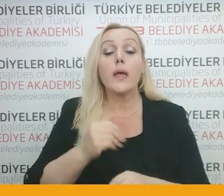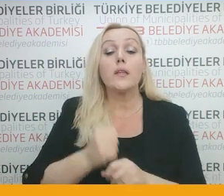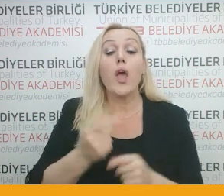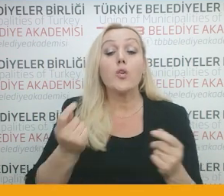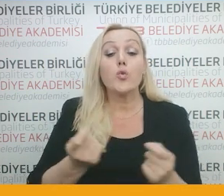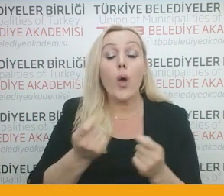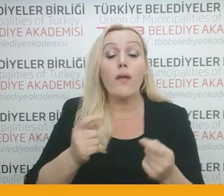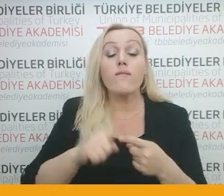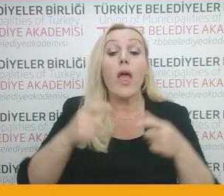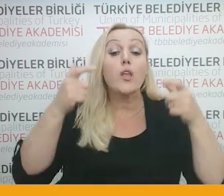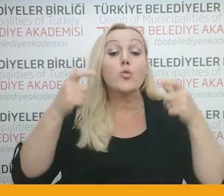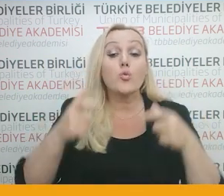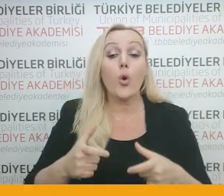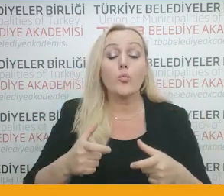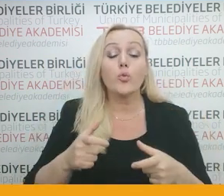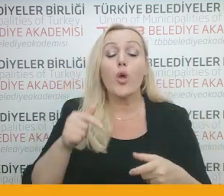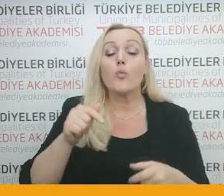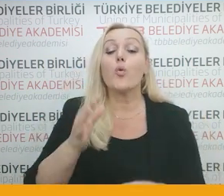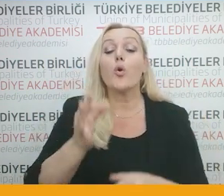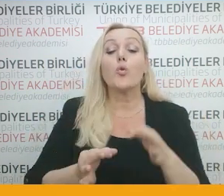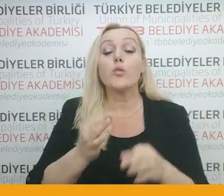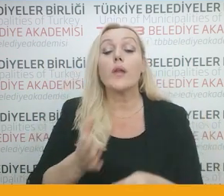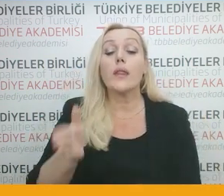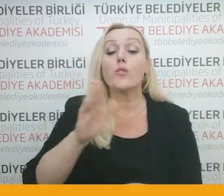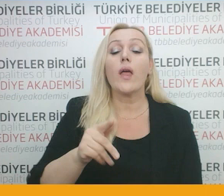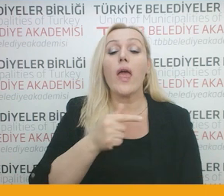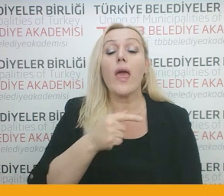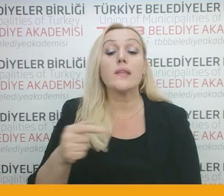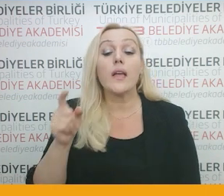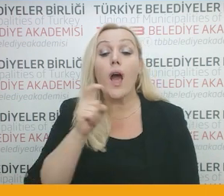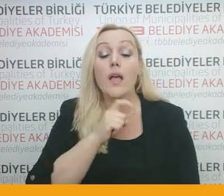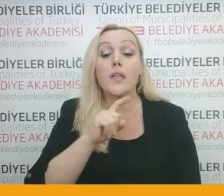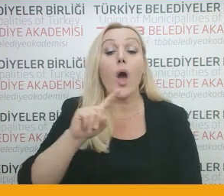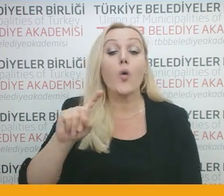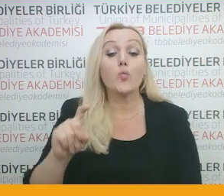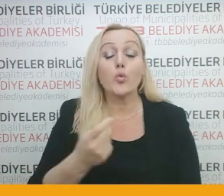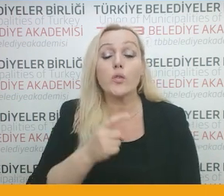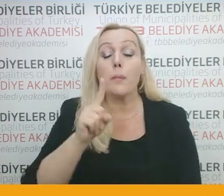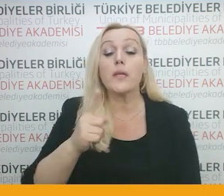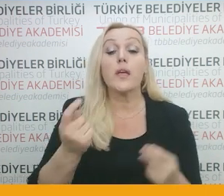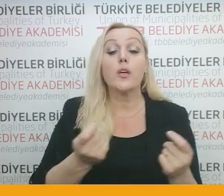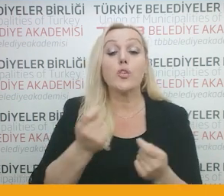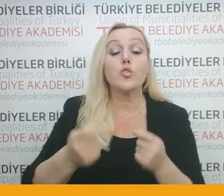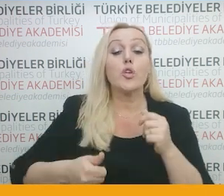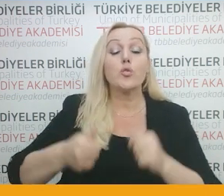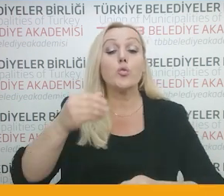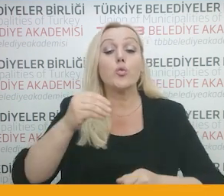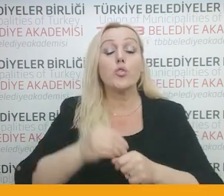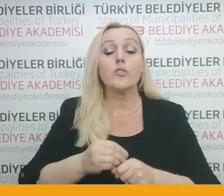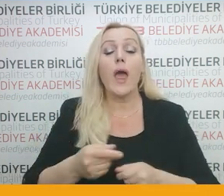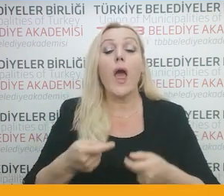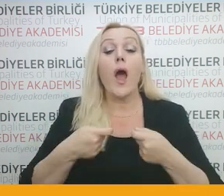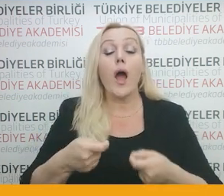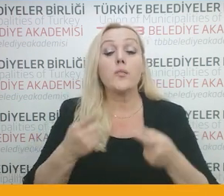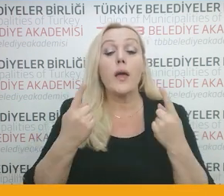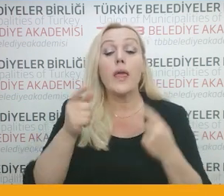sorumludur. Bu kontrollerinden sonra herhangi bir eksiklik veya hata bulursa muhasebe etkisi bir iş gün içerisinde gerekçesiyle birlikte harcama